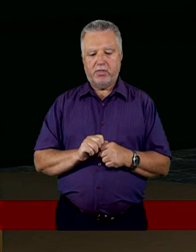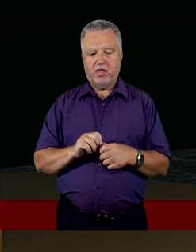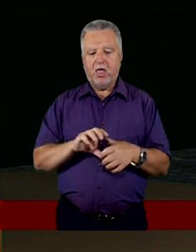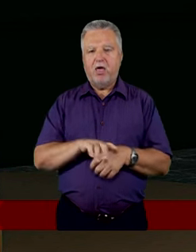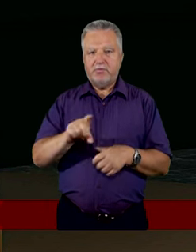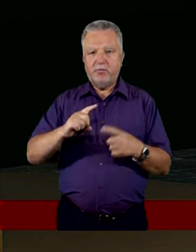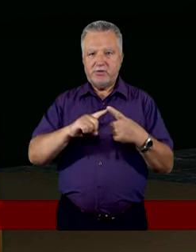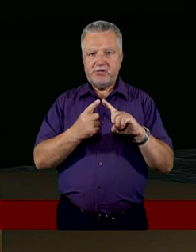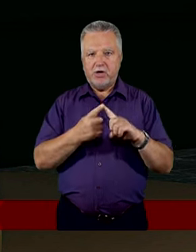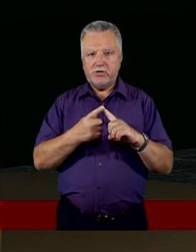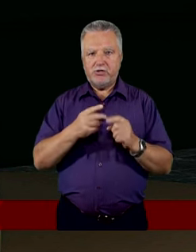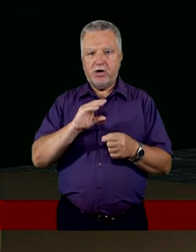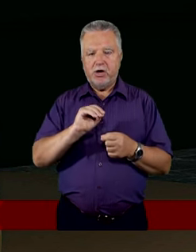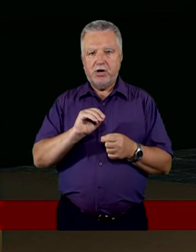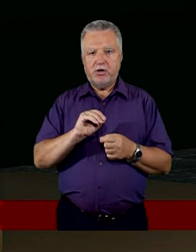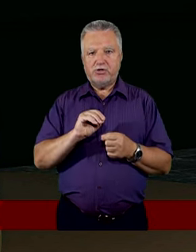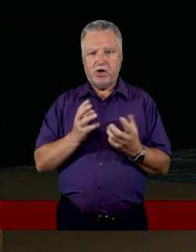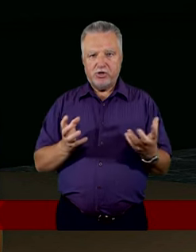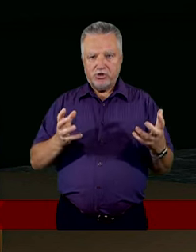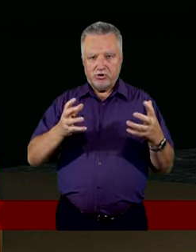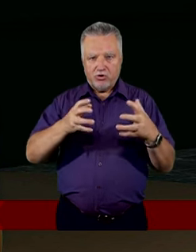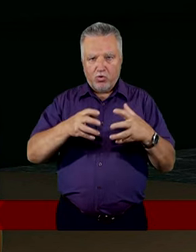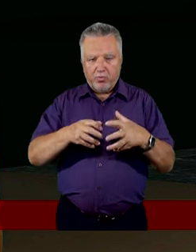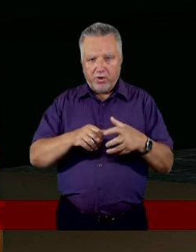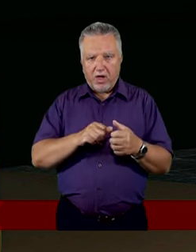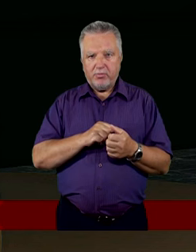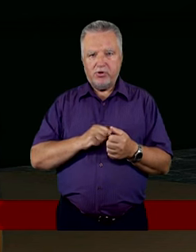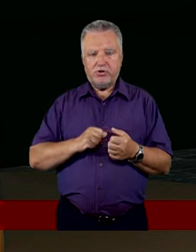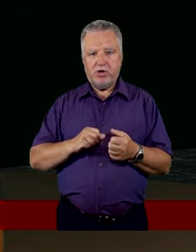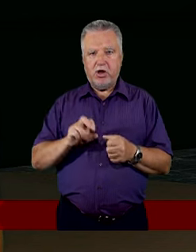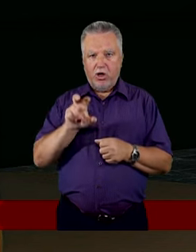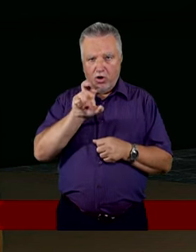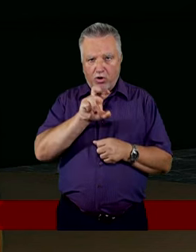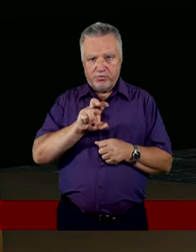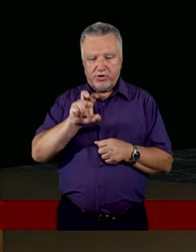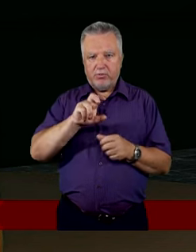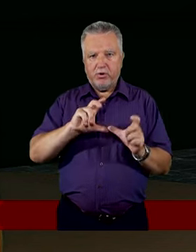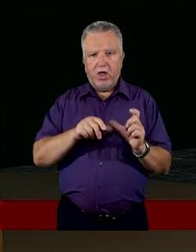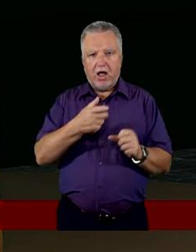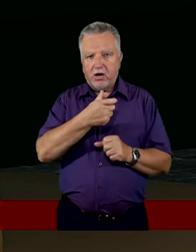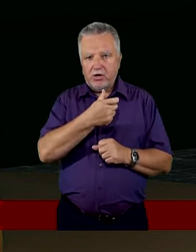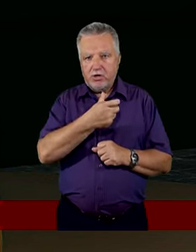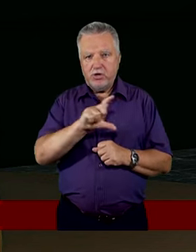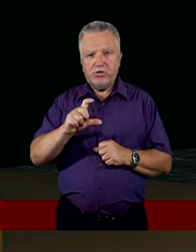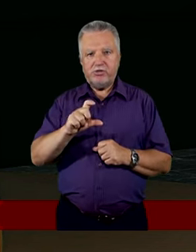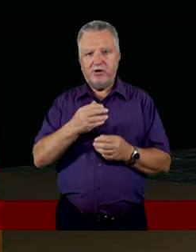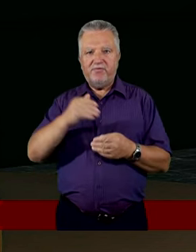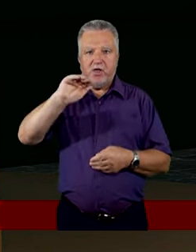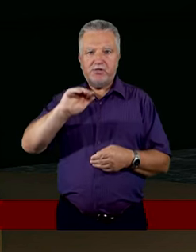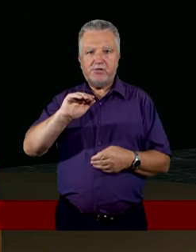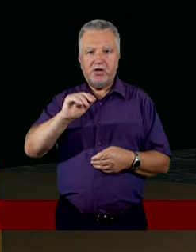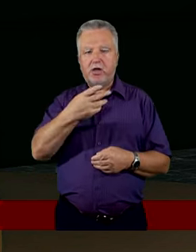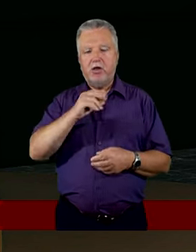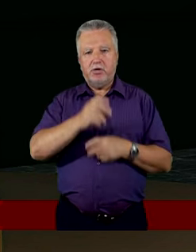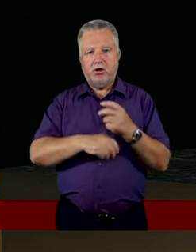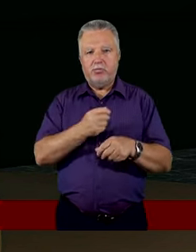w tym sensie, że poza tym, że skupiamy się, że obserwujemy, a nic w tym kierunku dalej nie